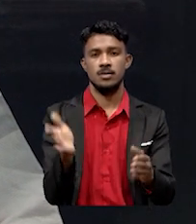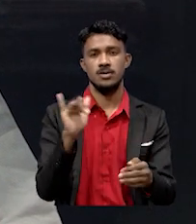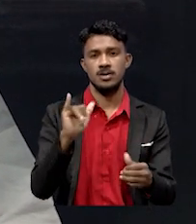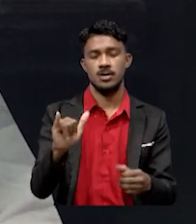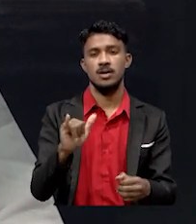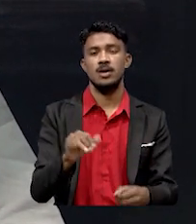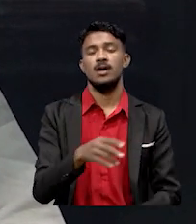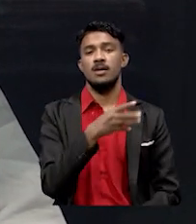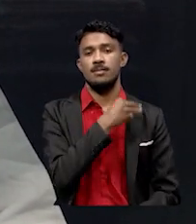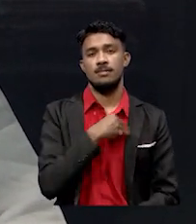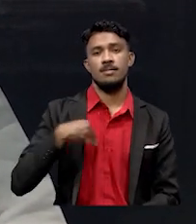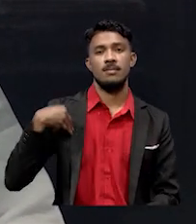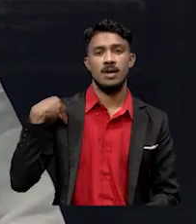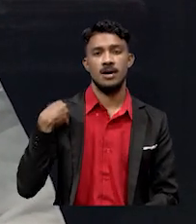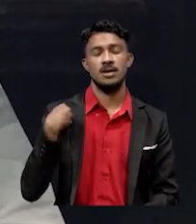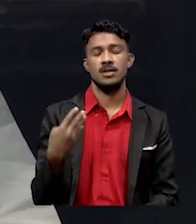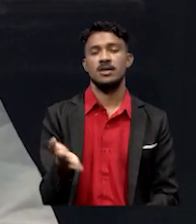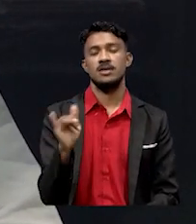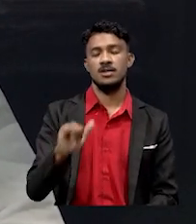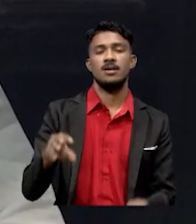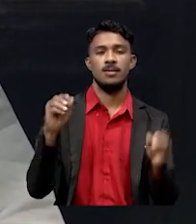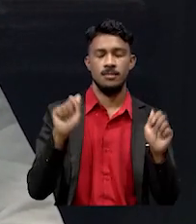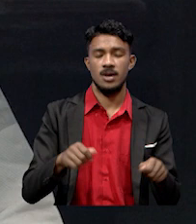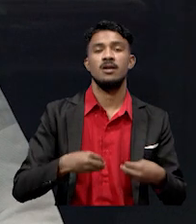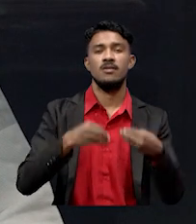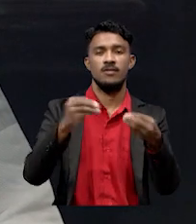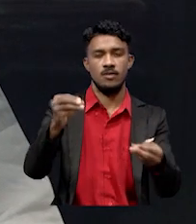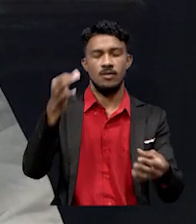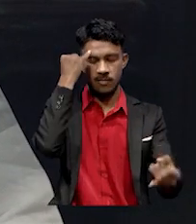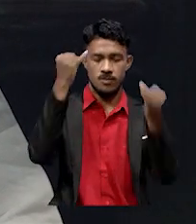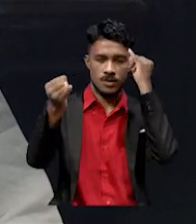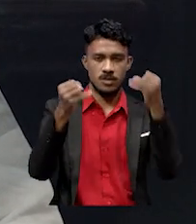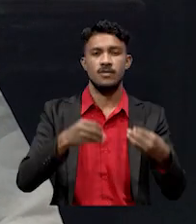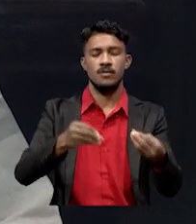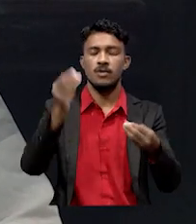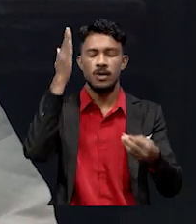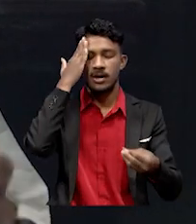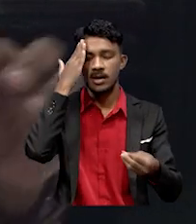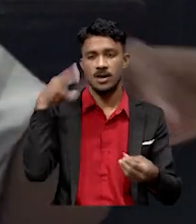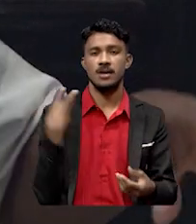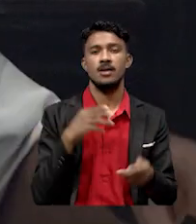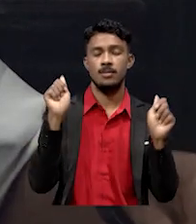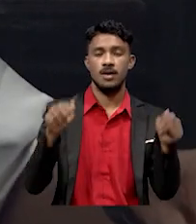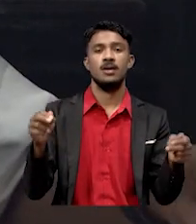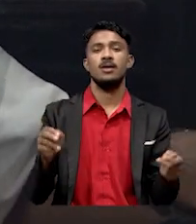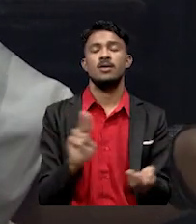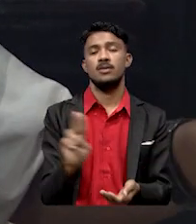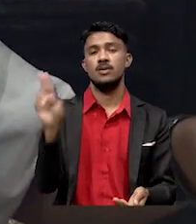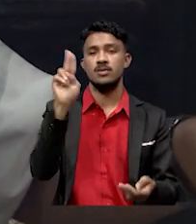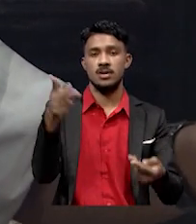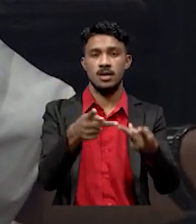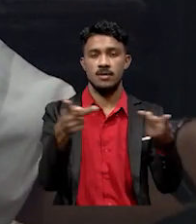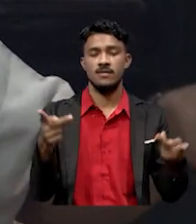madre kanosiana atu hansa fatin edit para ita bela utuliza rai nabi mak mamu kodi